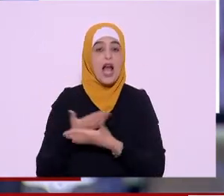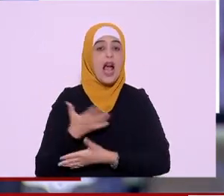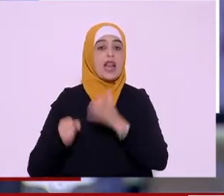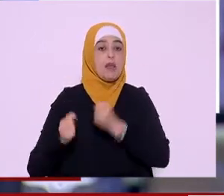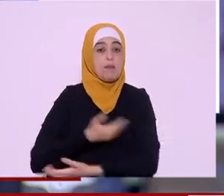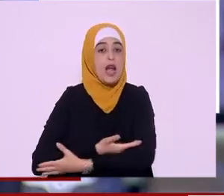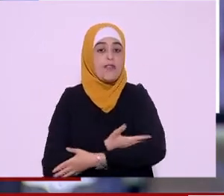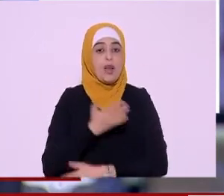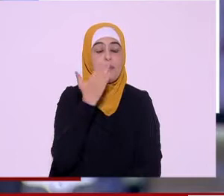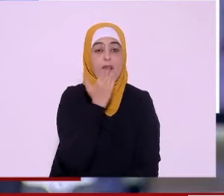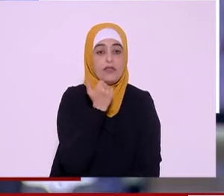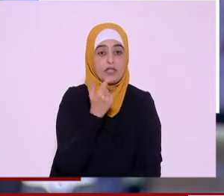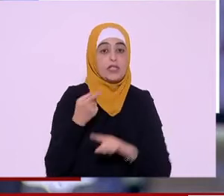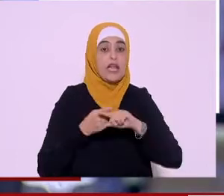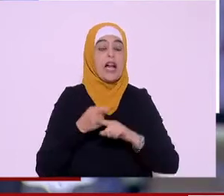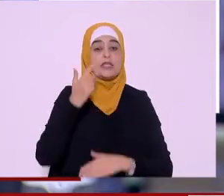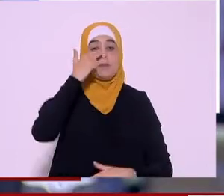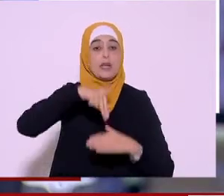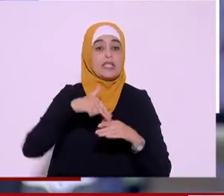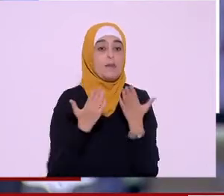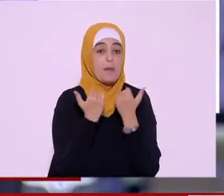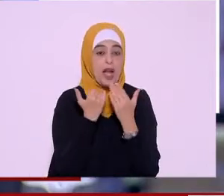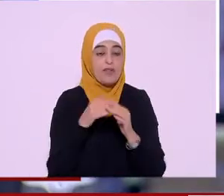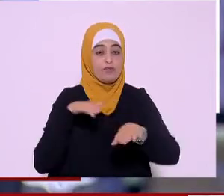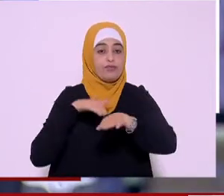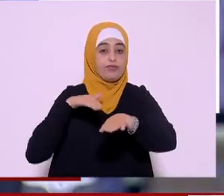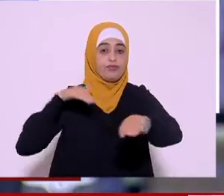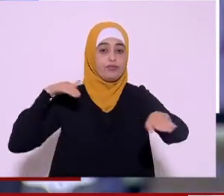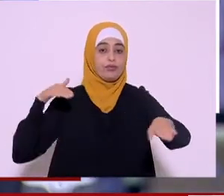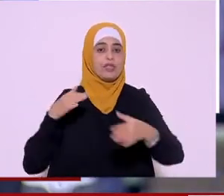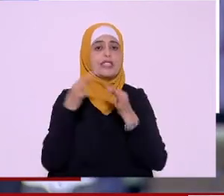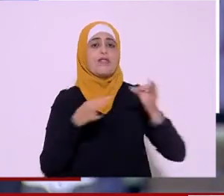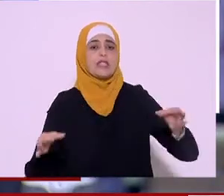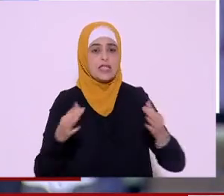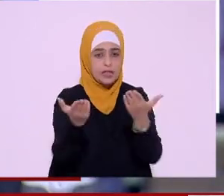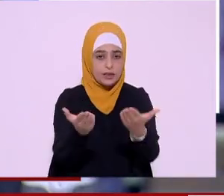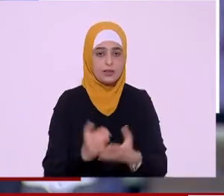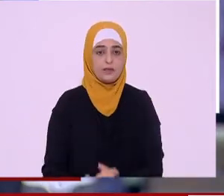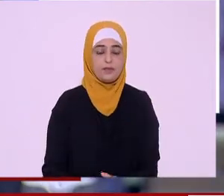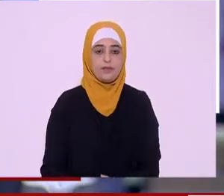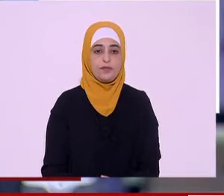أيضا إلى نقص الوقود وأزمة الطوابير الطويلة. ضعينا بتفاصيل ما يحدث.